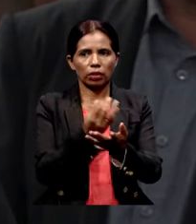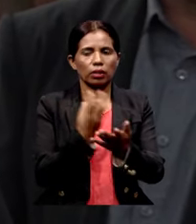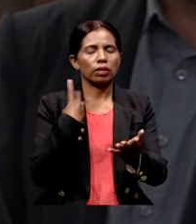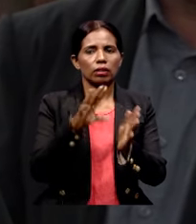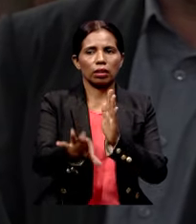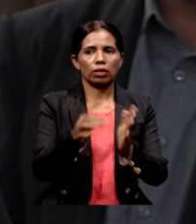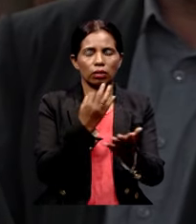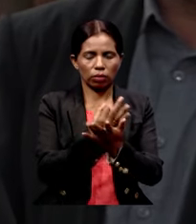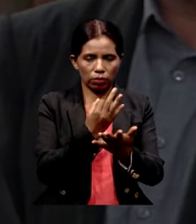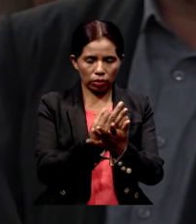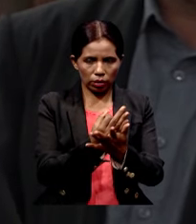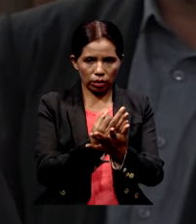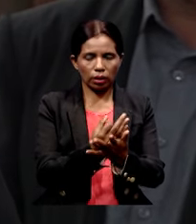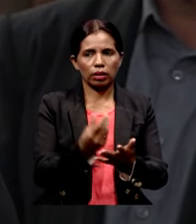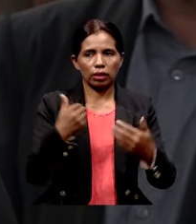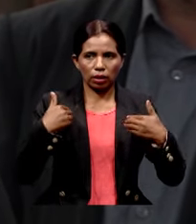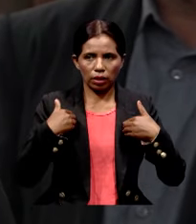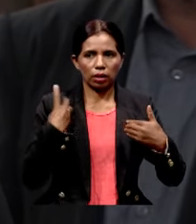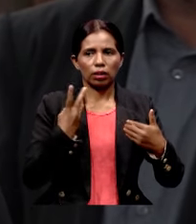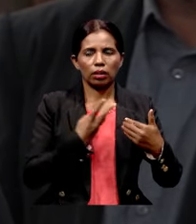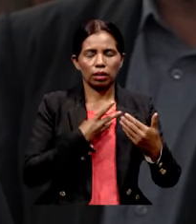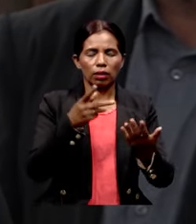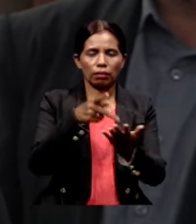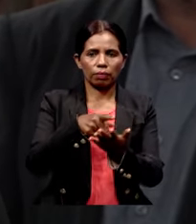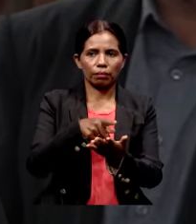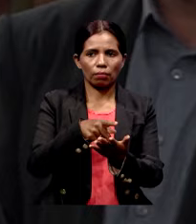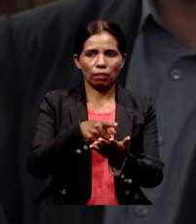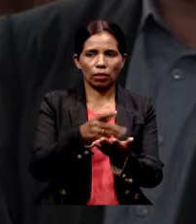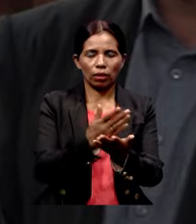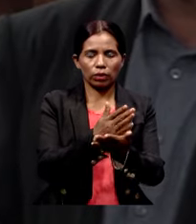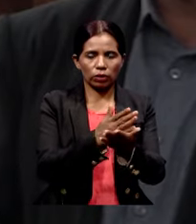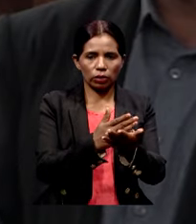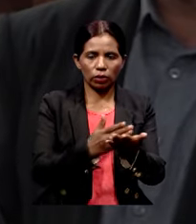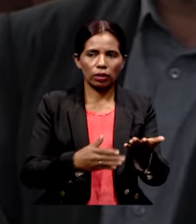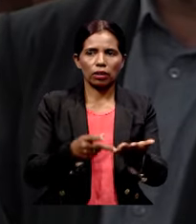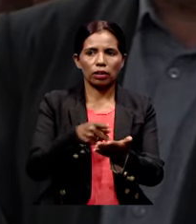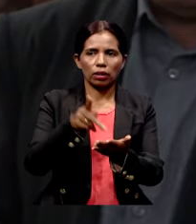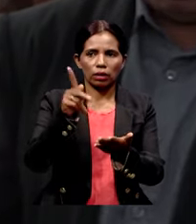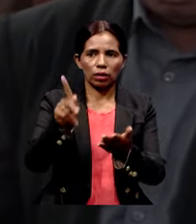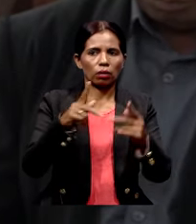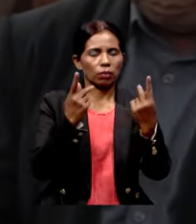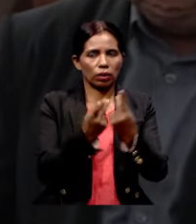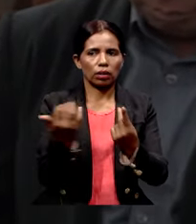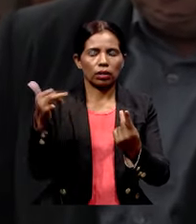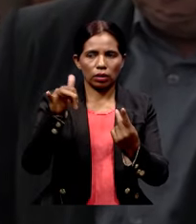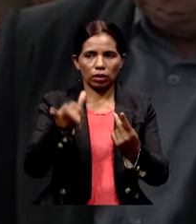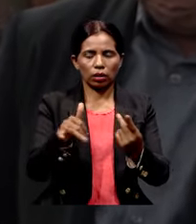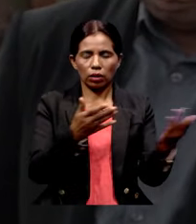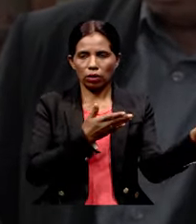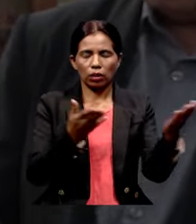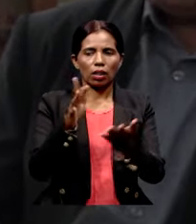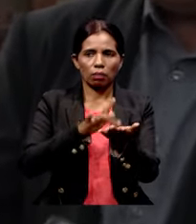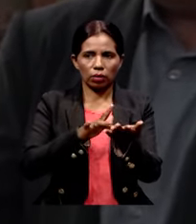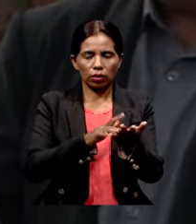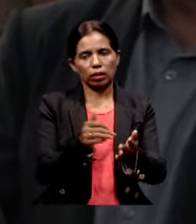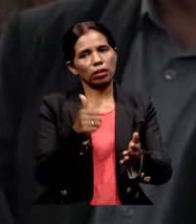nosan lubu ku anida osan ne ita selu se soring ita selu kompanyia sir be ma durante ne suplai hala imoruk mai